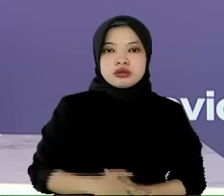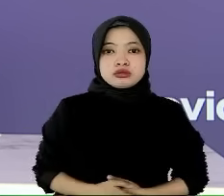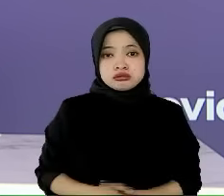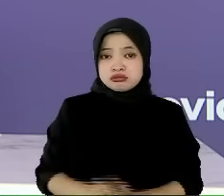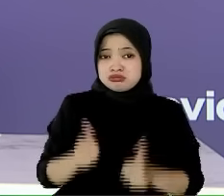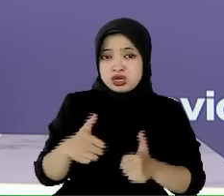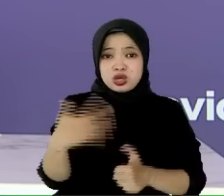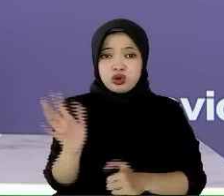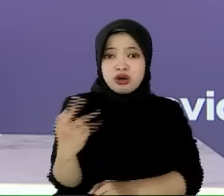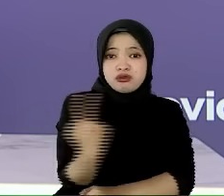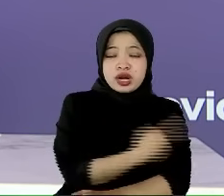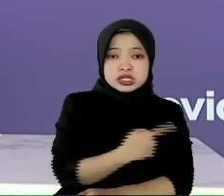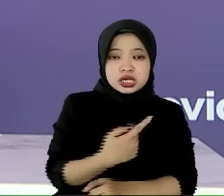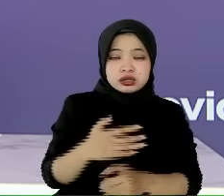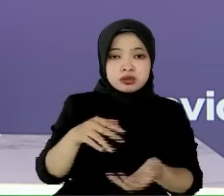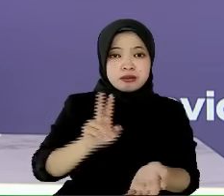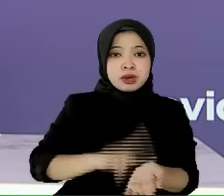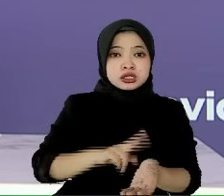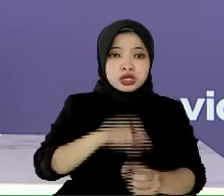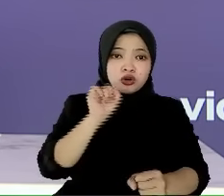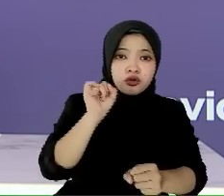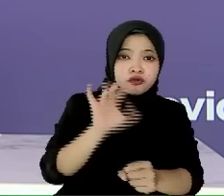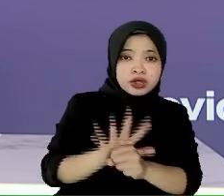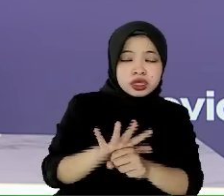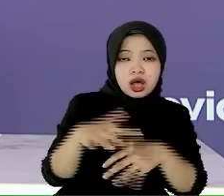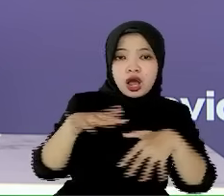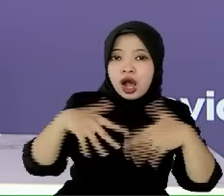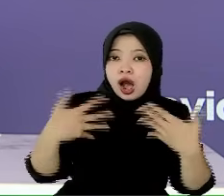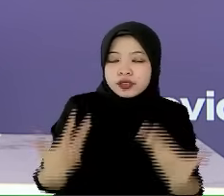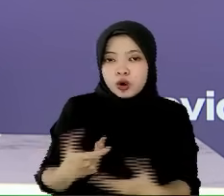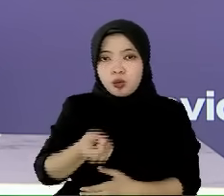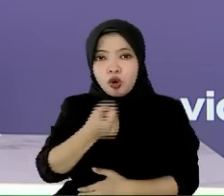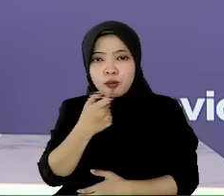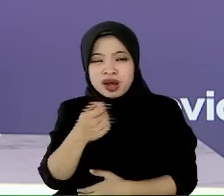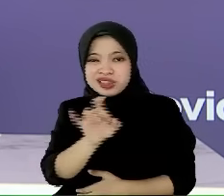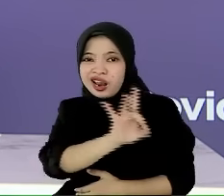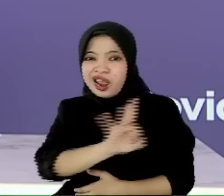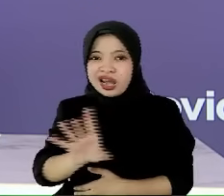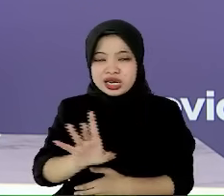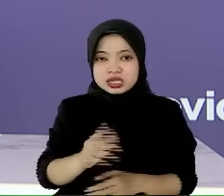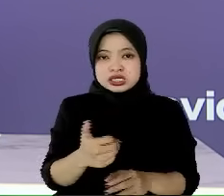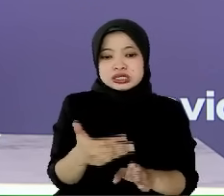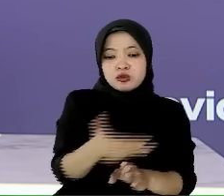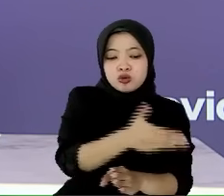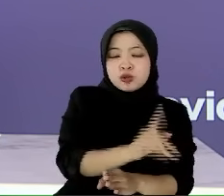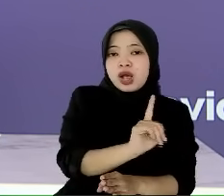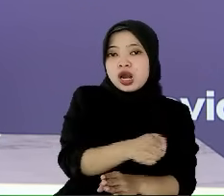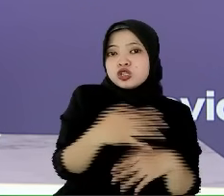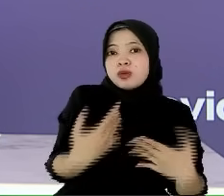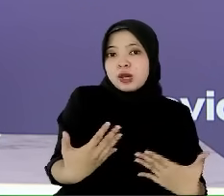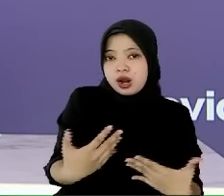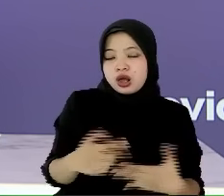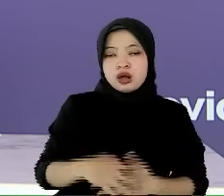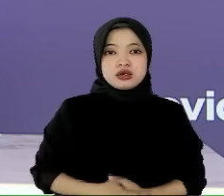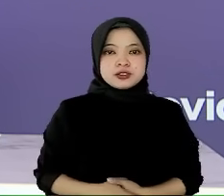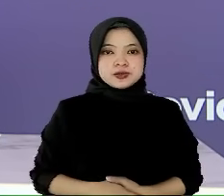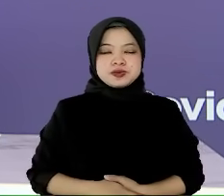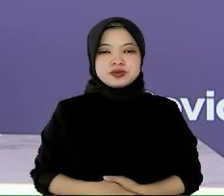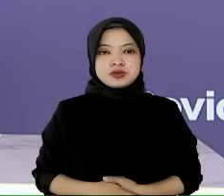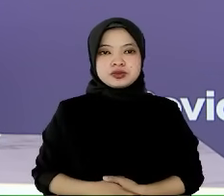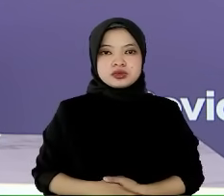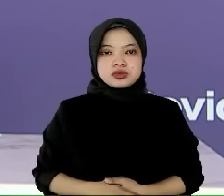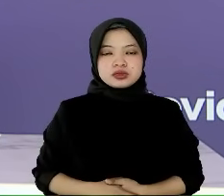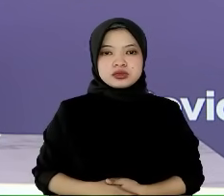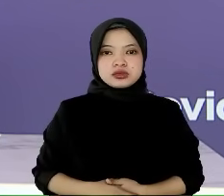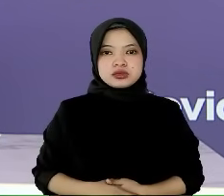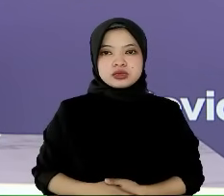Seberapa efektif untuk pasien COVID-19 jika dibandingkan dengan obat-obatan yang telah ada sebelumnya? Terima kasih.